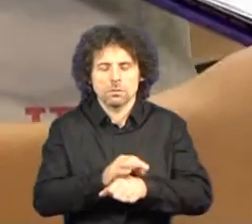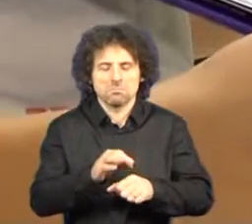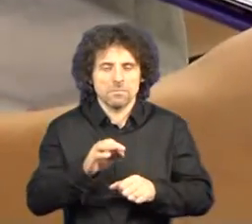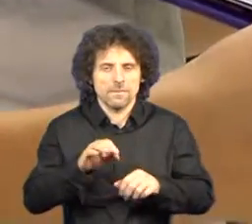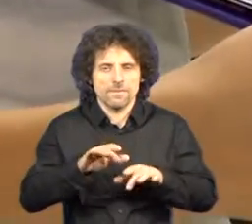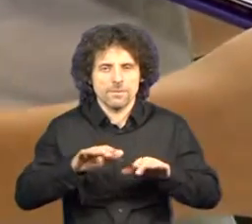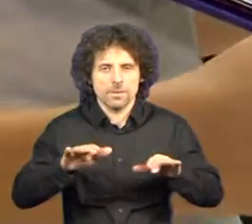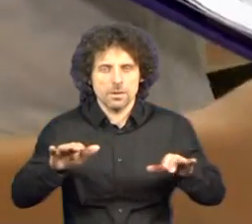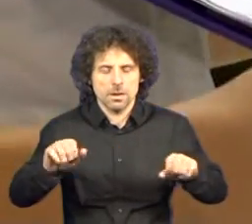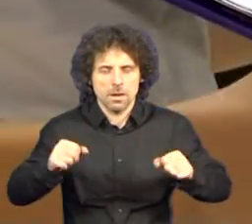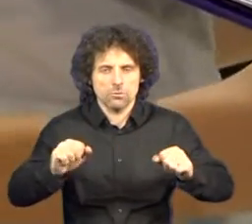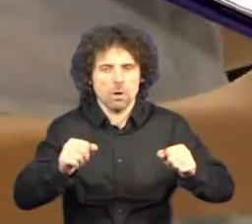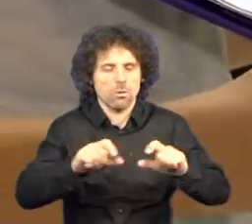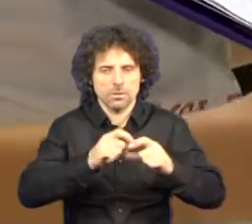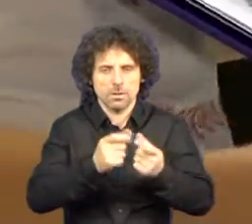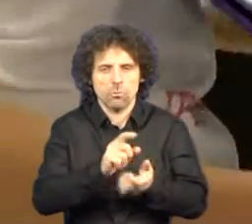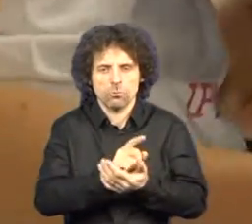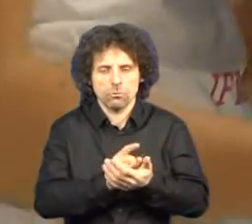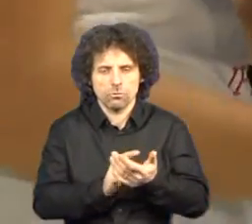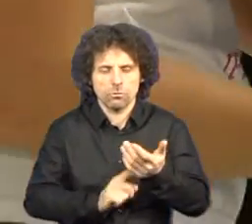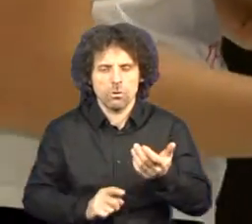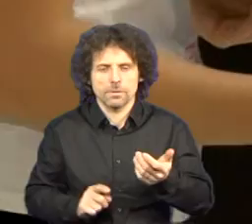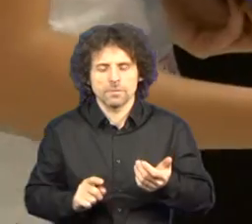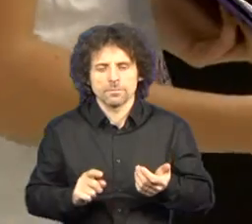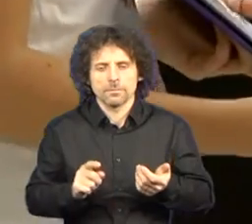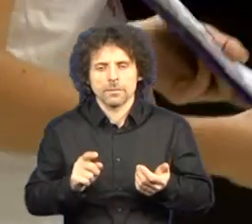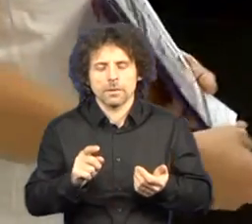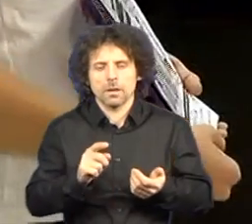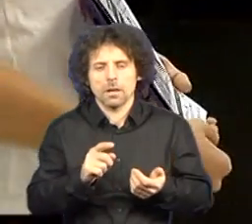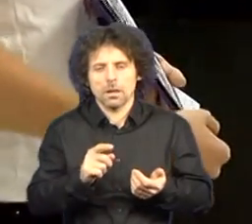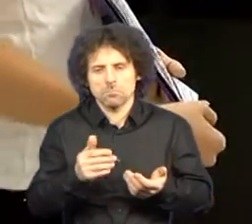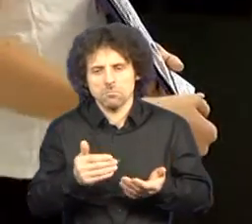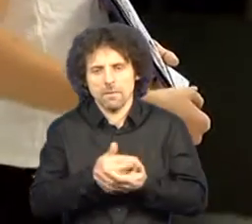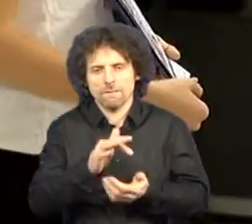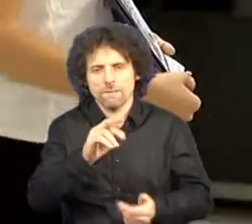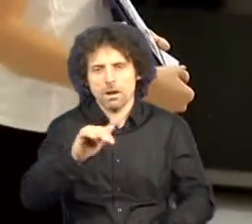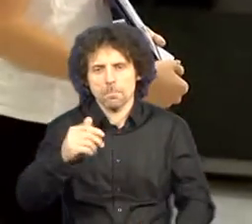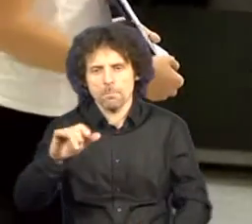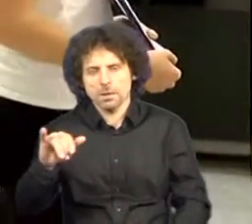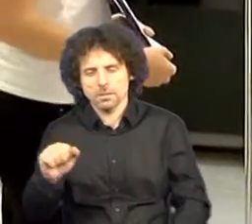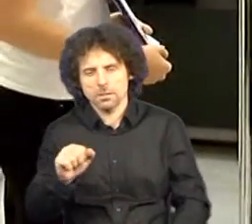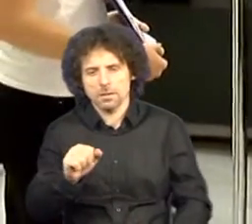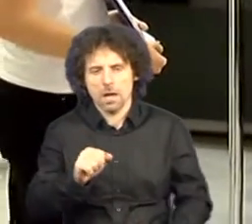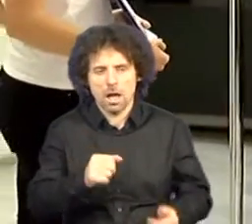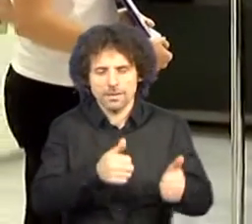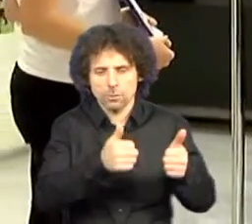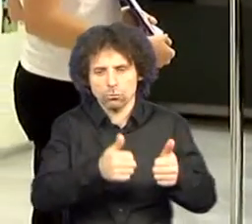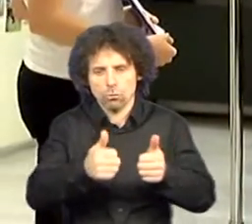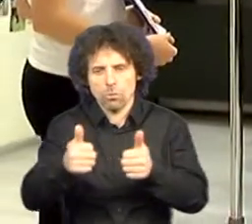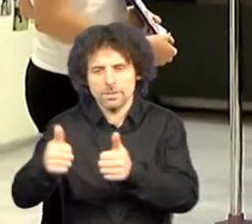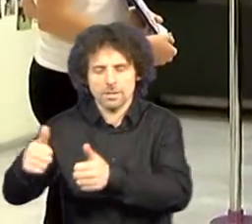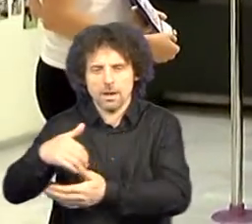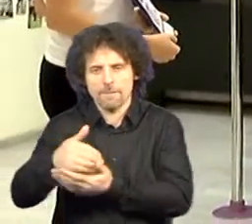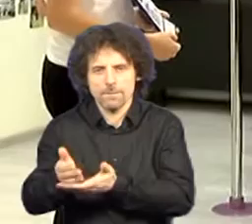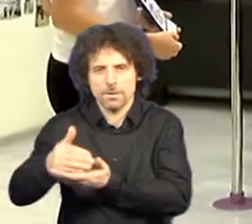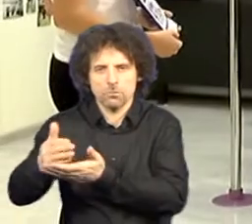wiele działo się na całym Śląsku. Pierwszy raz udało nam się współpracować z modą farmacją i nasze różowe stoiska pojawiły się na